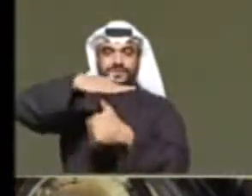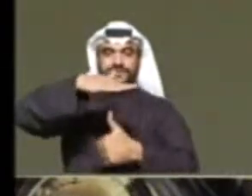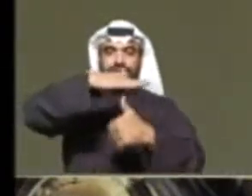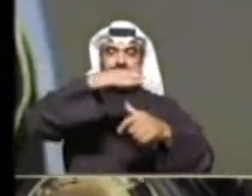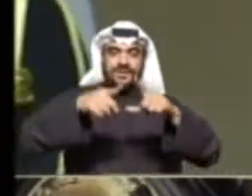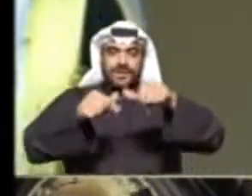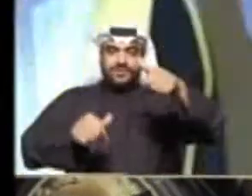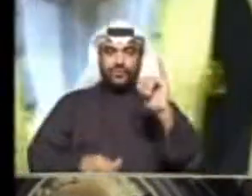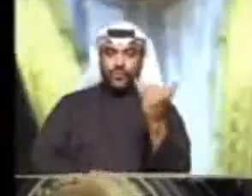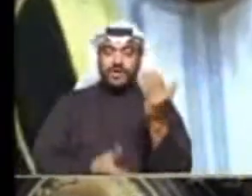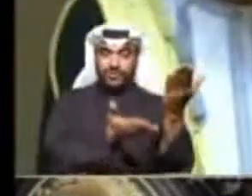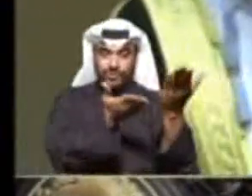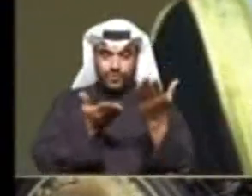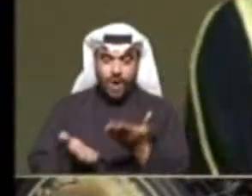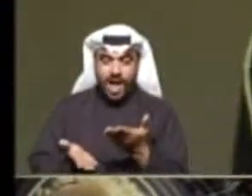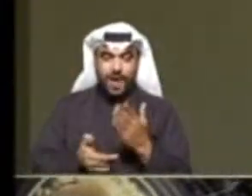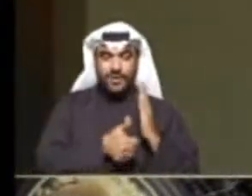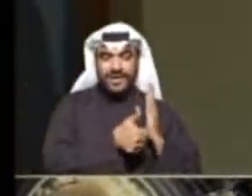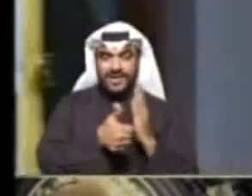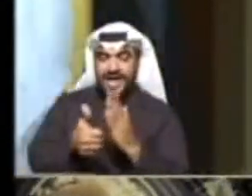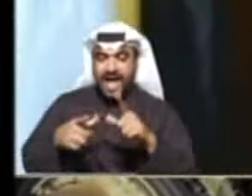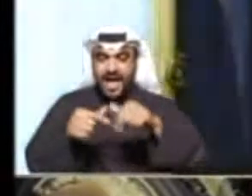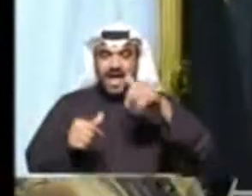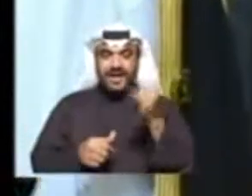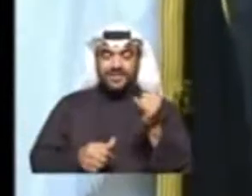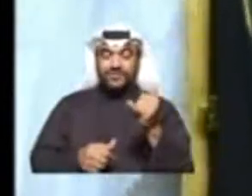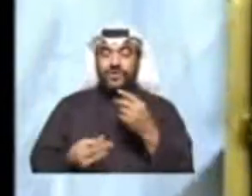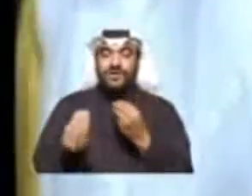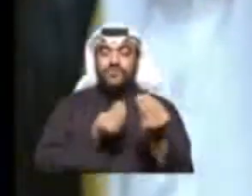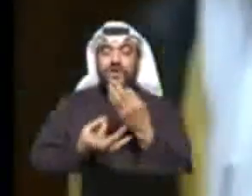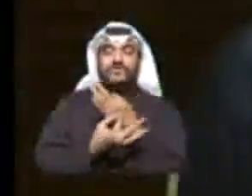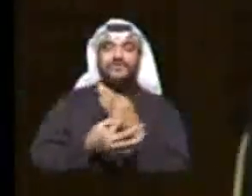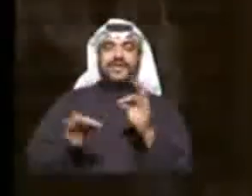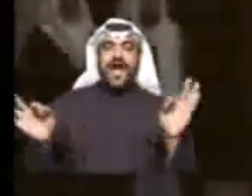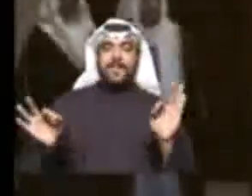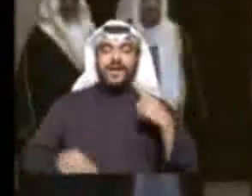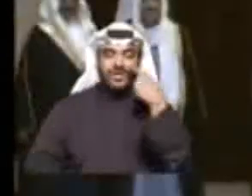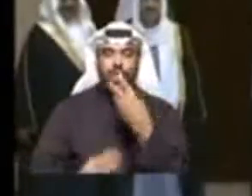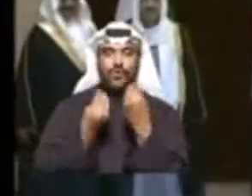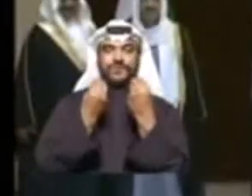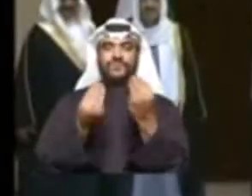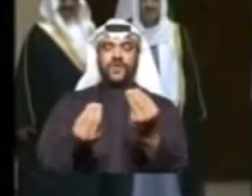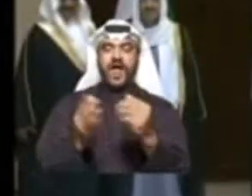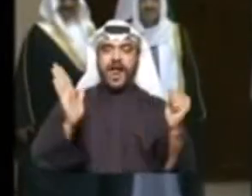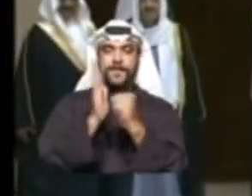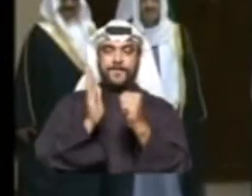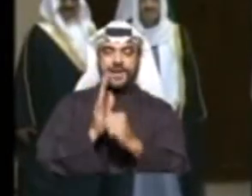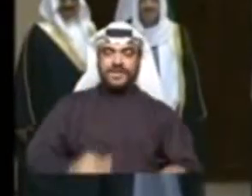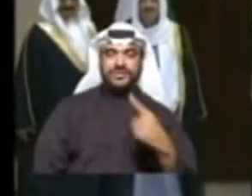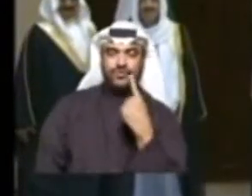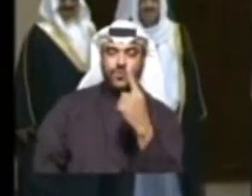الجلالة والسمو قادة دول مجلس التعاون الخليجي لتكتمل الصورة الجميلة للبيت الخليجي.